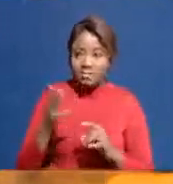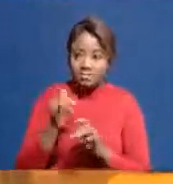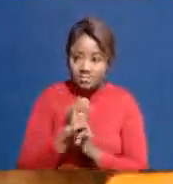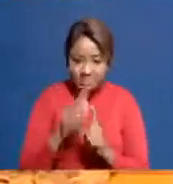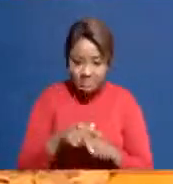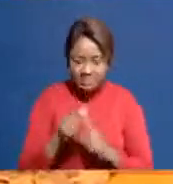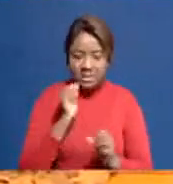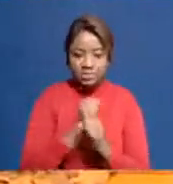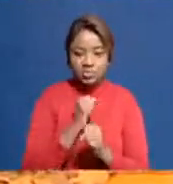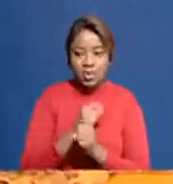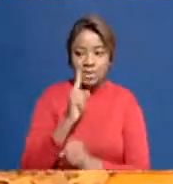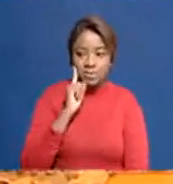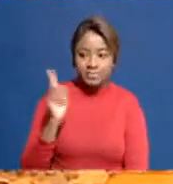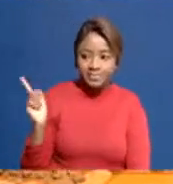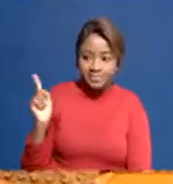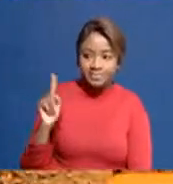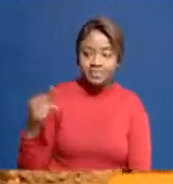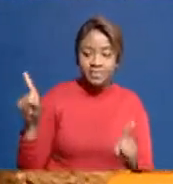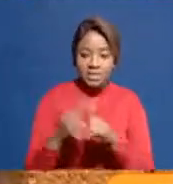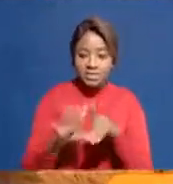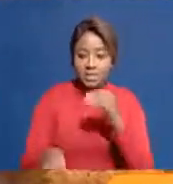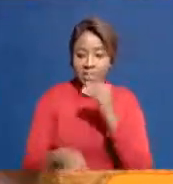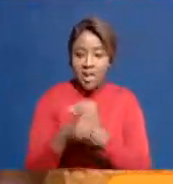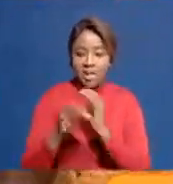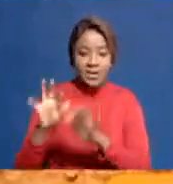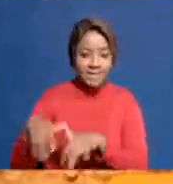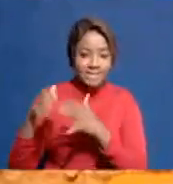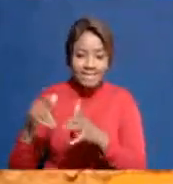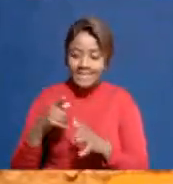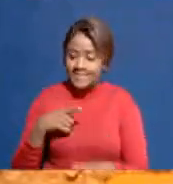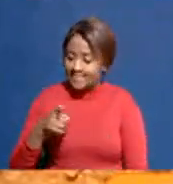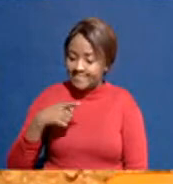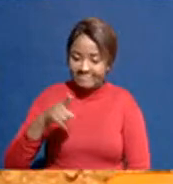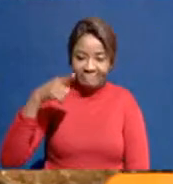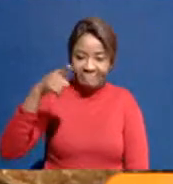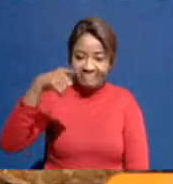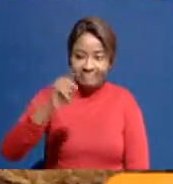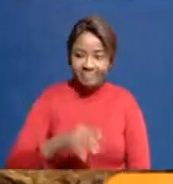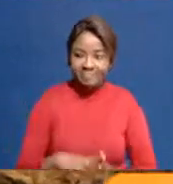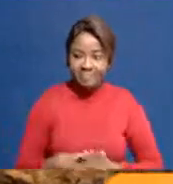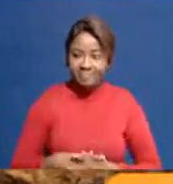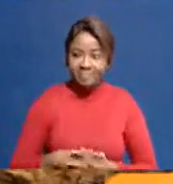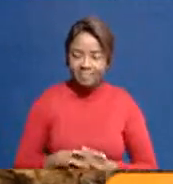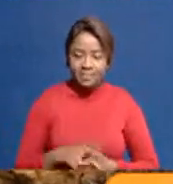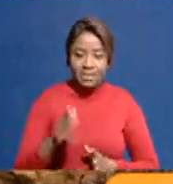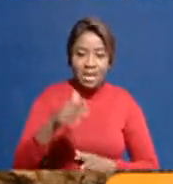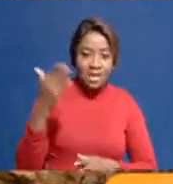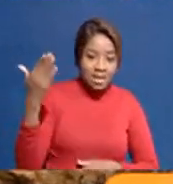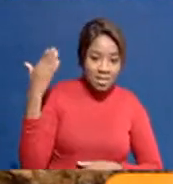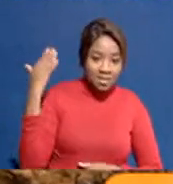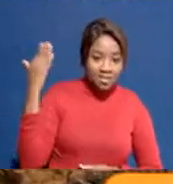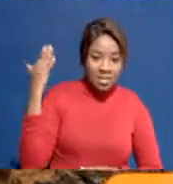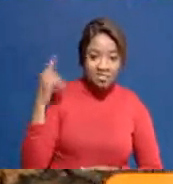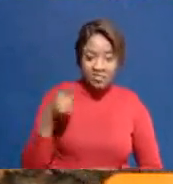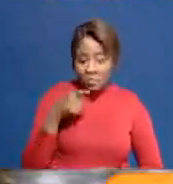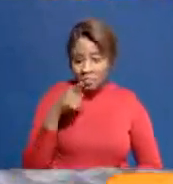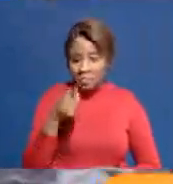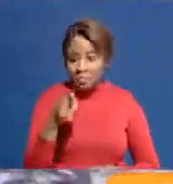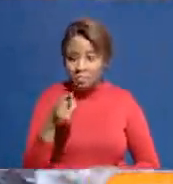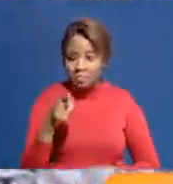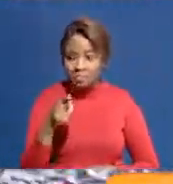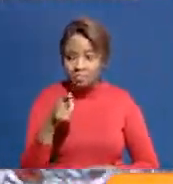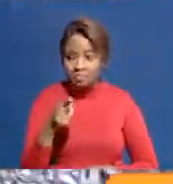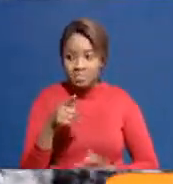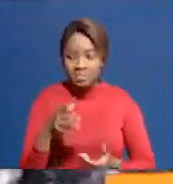matofali pamoja na ukulima. Hajawahi kutazama nyuma tena. Katika miaka ya nyuma, nafasi hii ndani